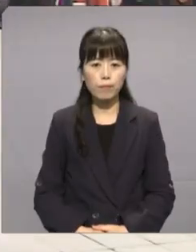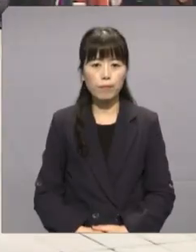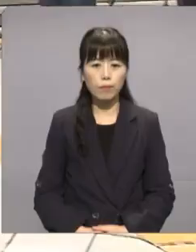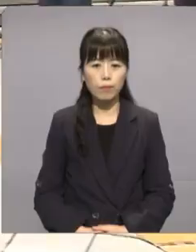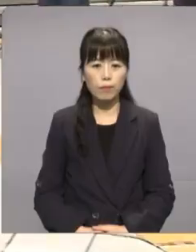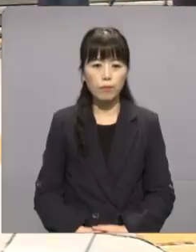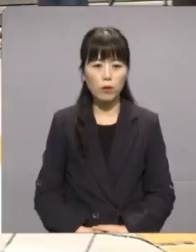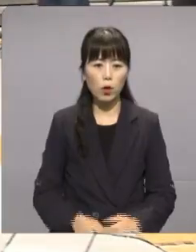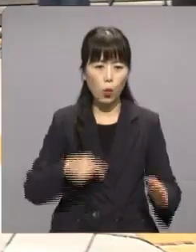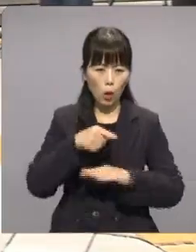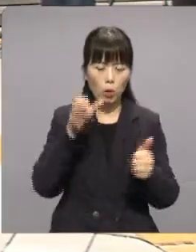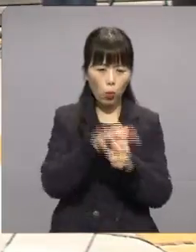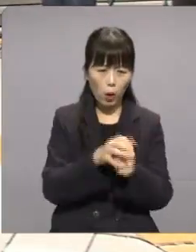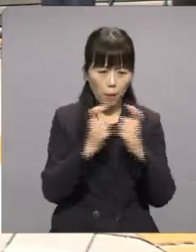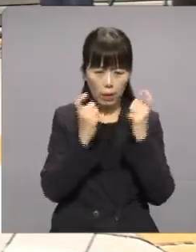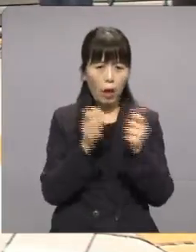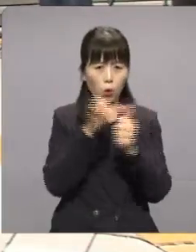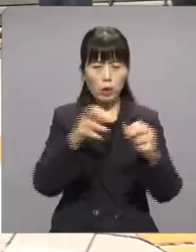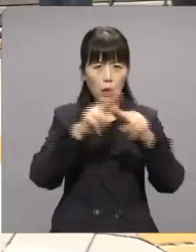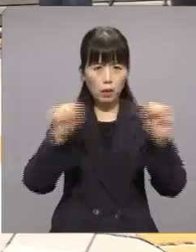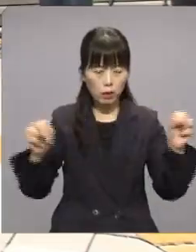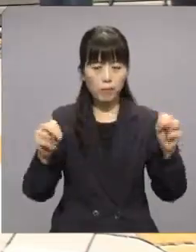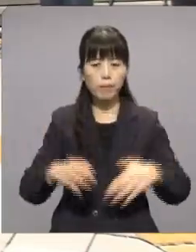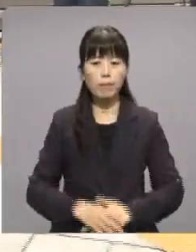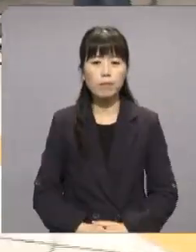대한 외주와 민간 이탁을 처리하라!